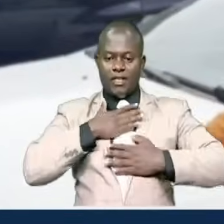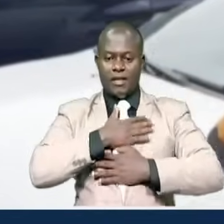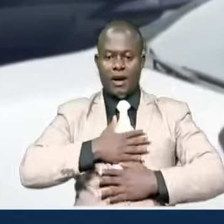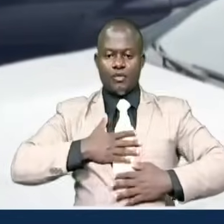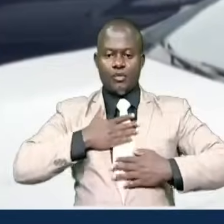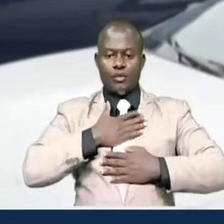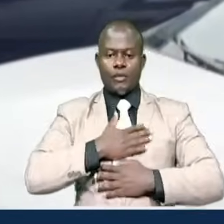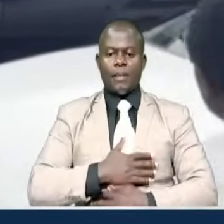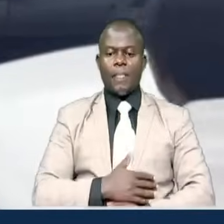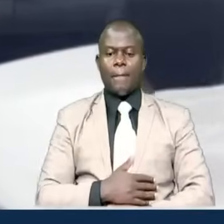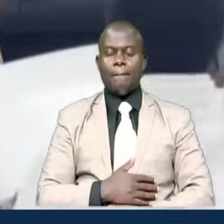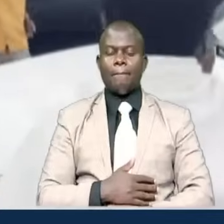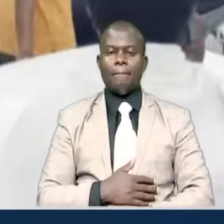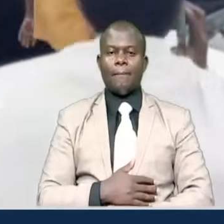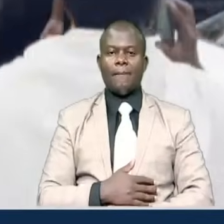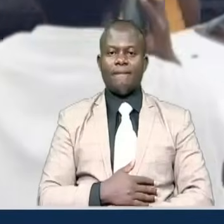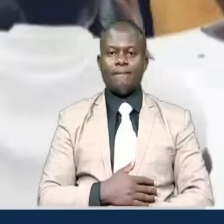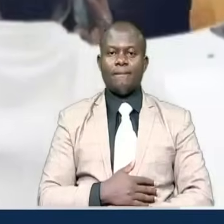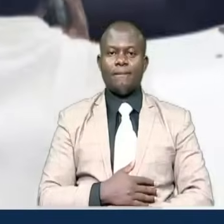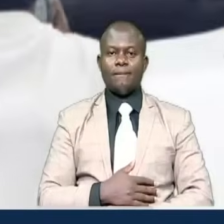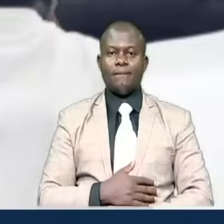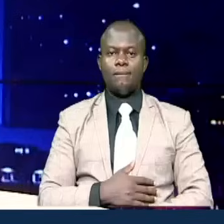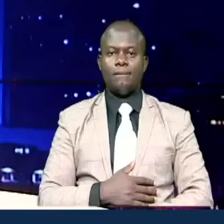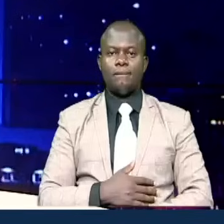Paul Turatsinze mu mujyi wa Kigali